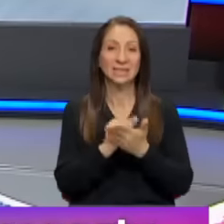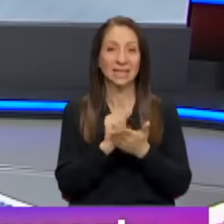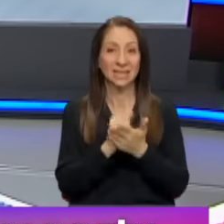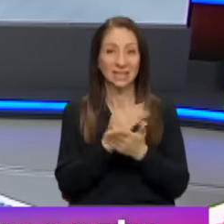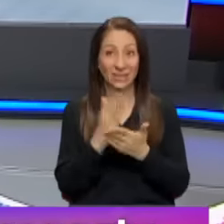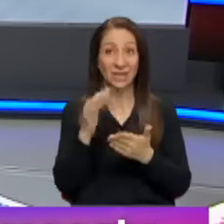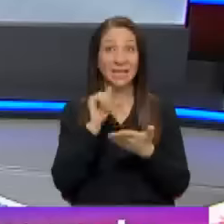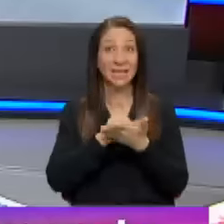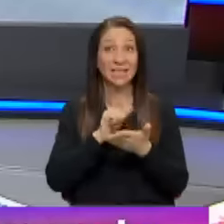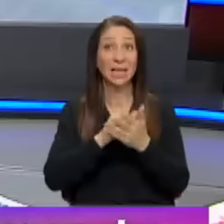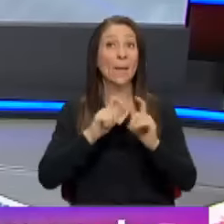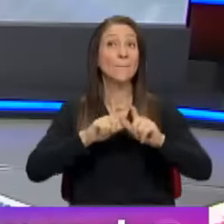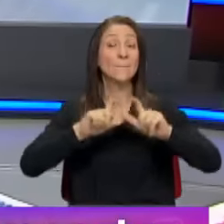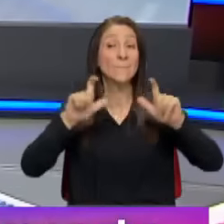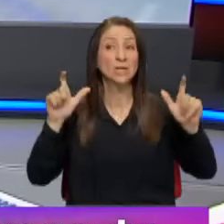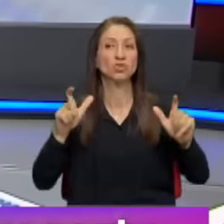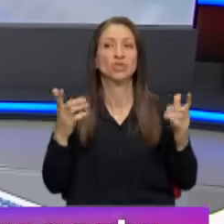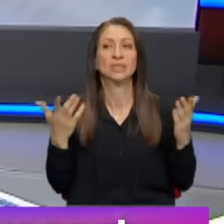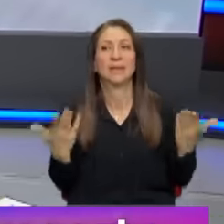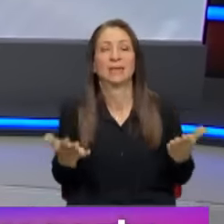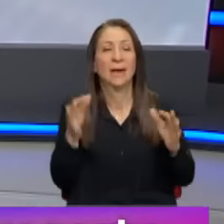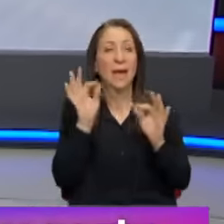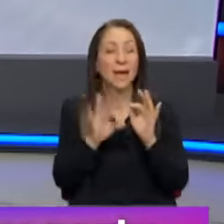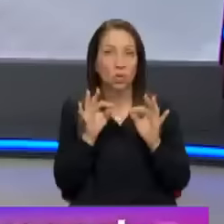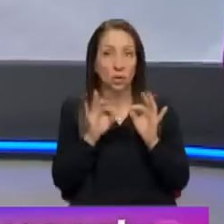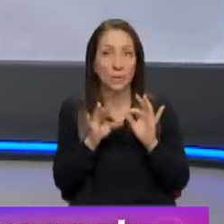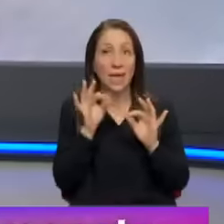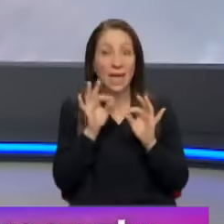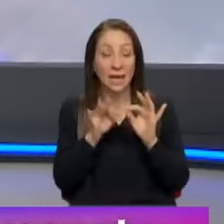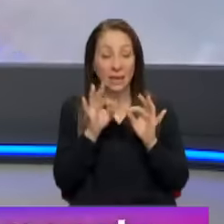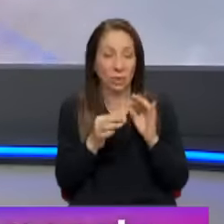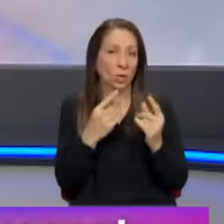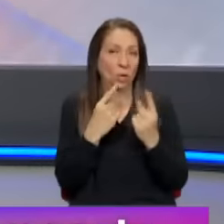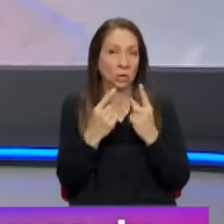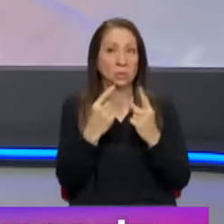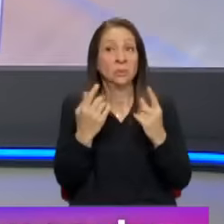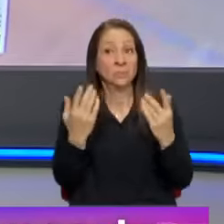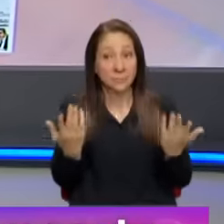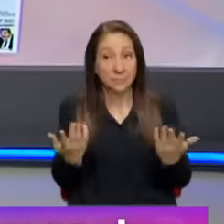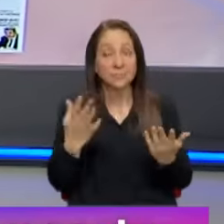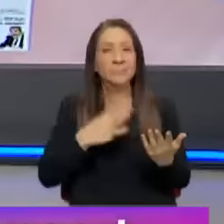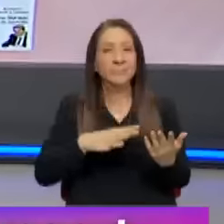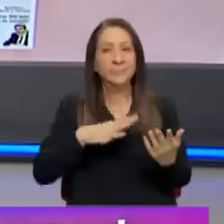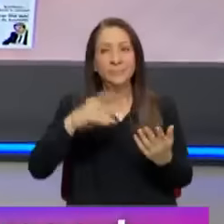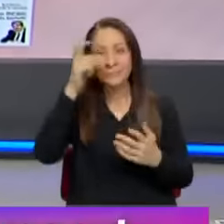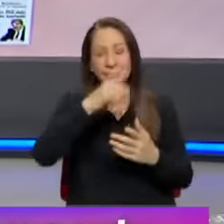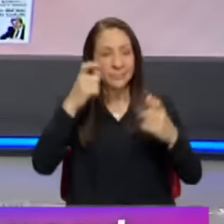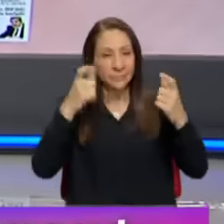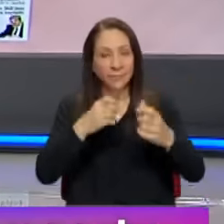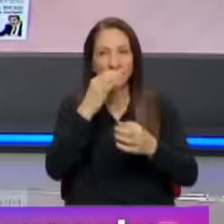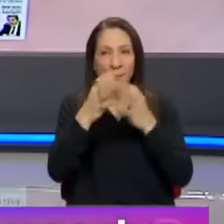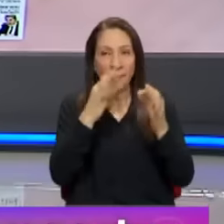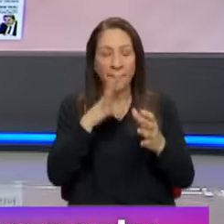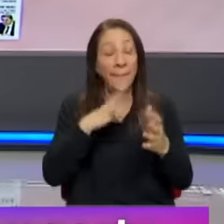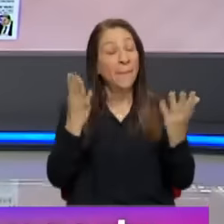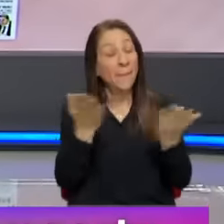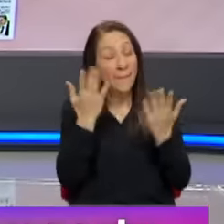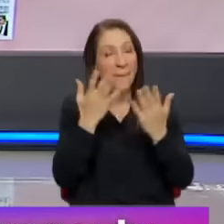edeceğiz. Gazetelerin manşeti zaten ekonomi. Ekonomi konuşacağız da isterseniz memleketten haberler var.